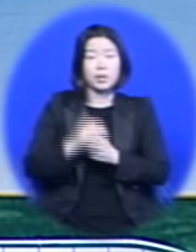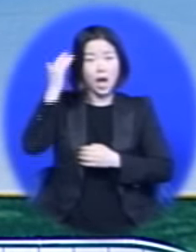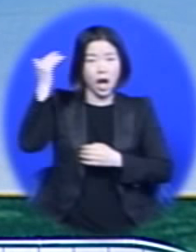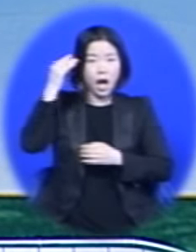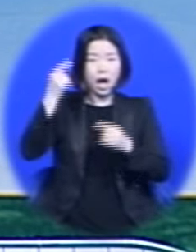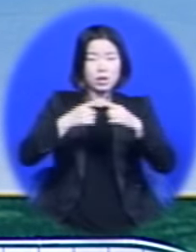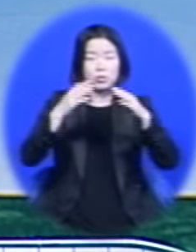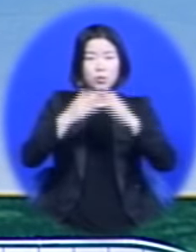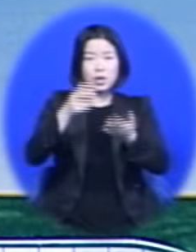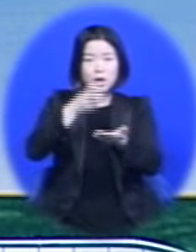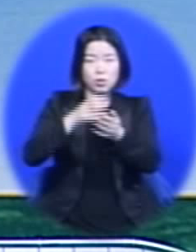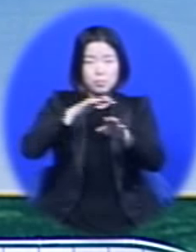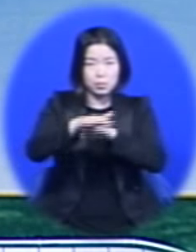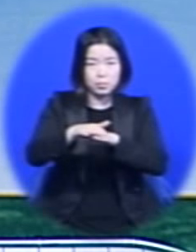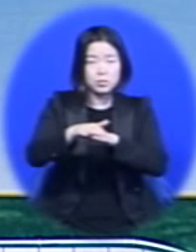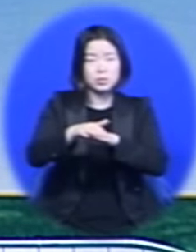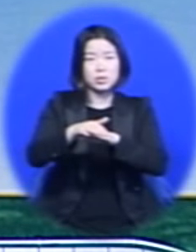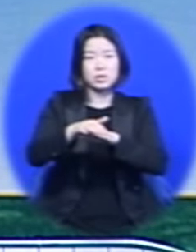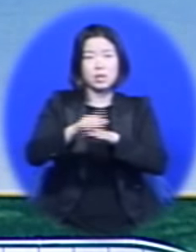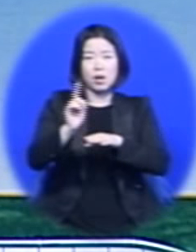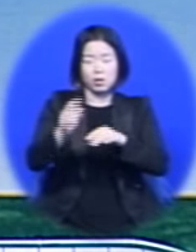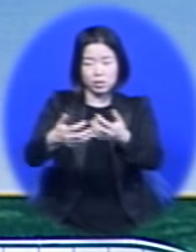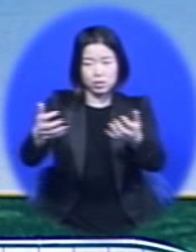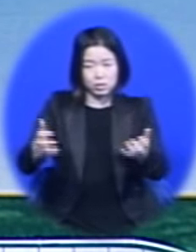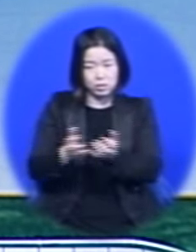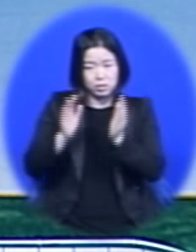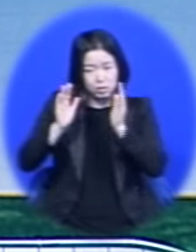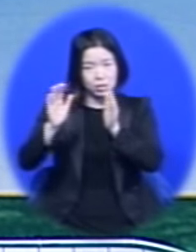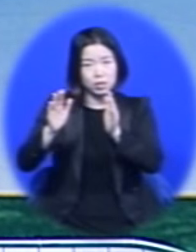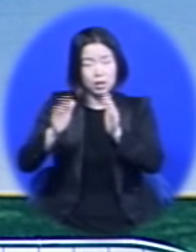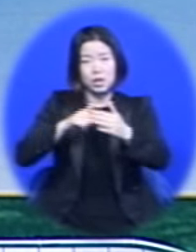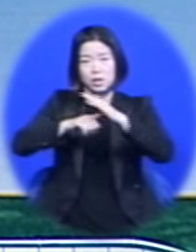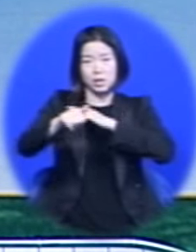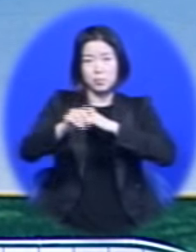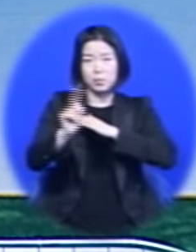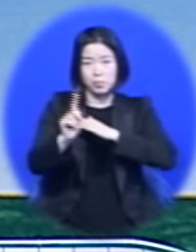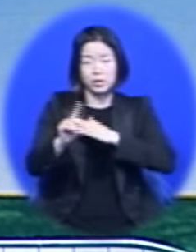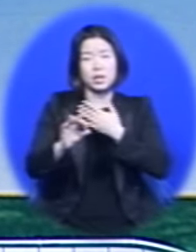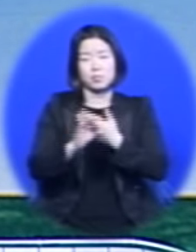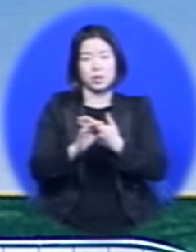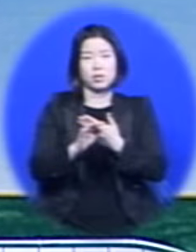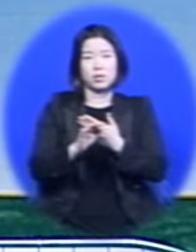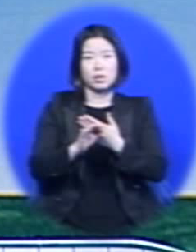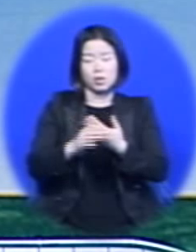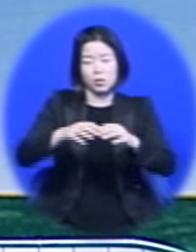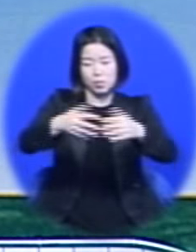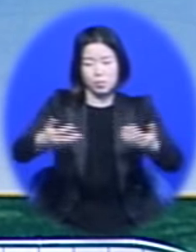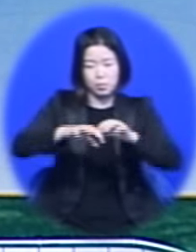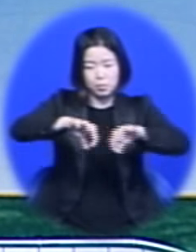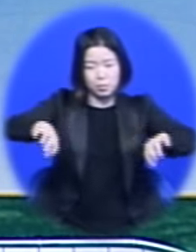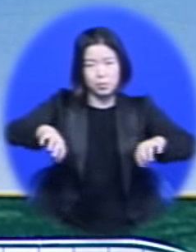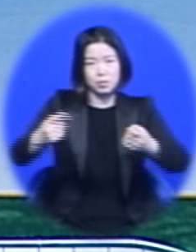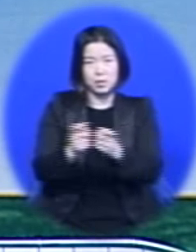한국 교회의 율법적인 어떤 경향을 가장 대표적으로 따지는 것이 바로 분열하고 다투는